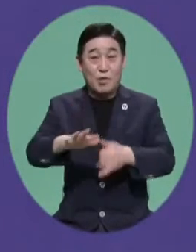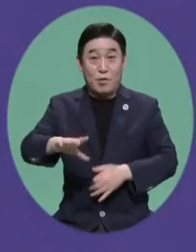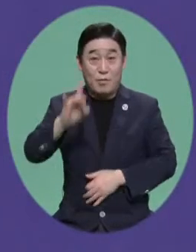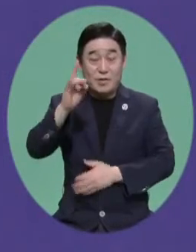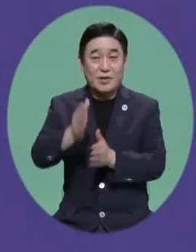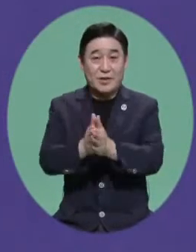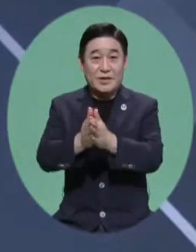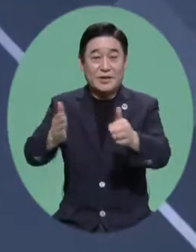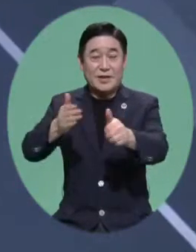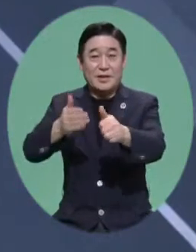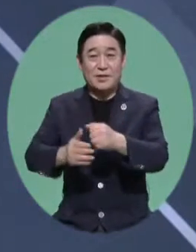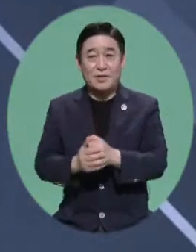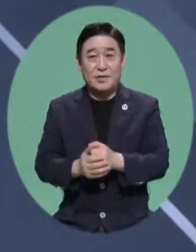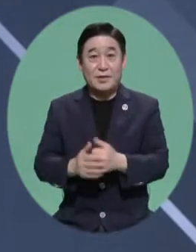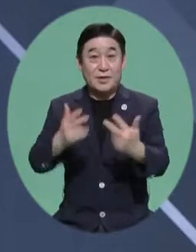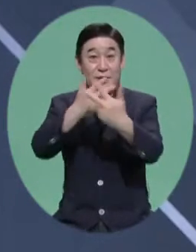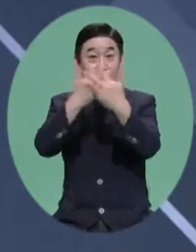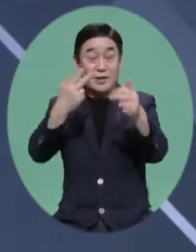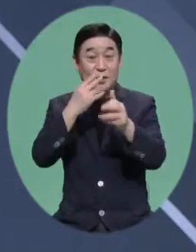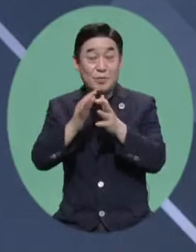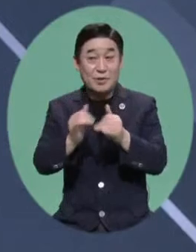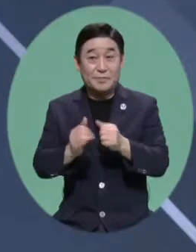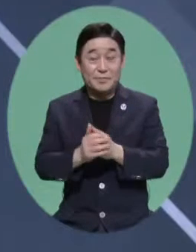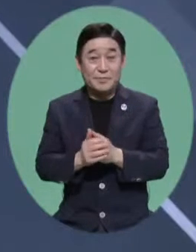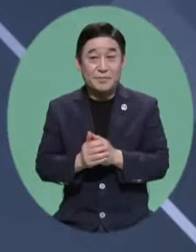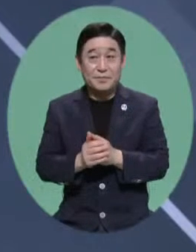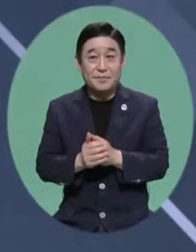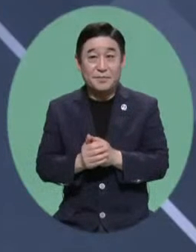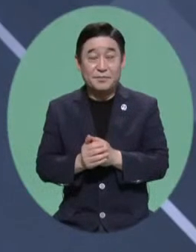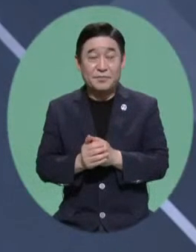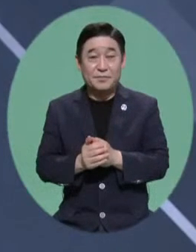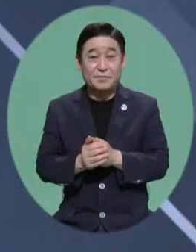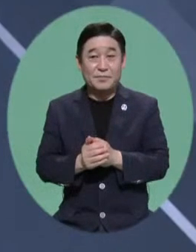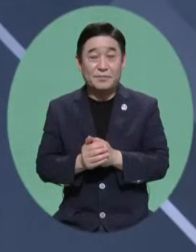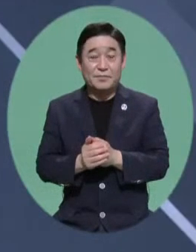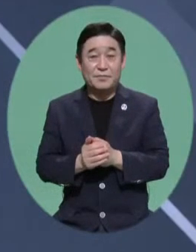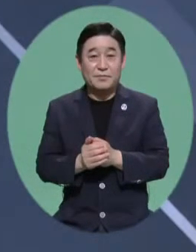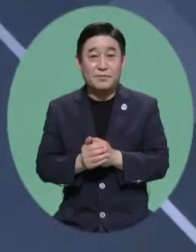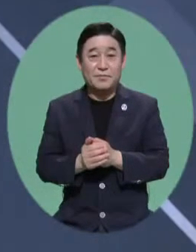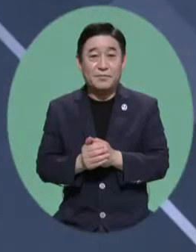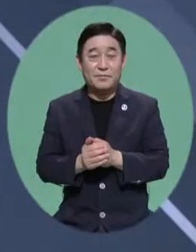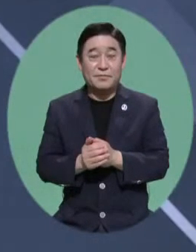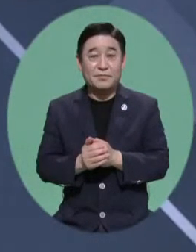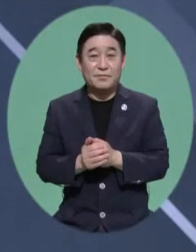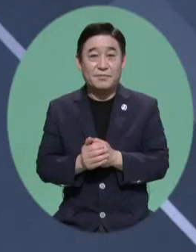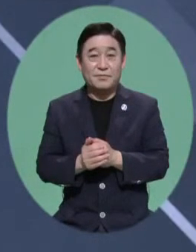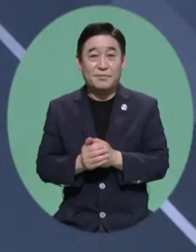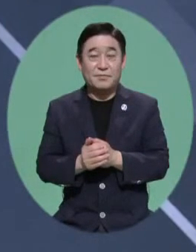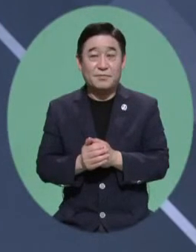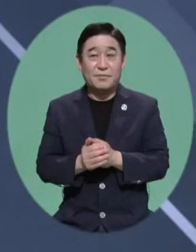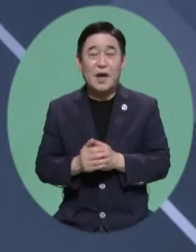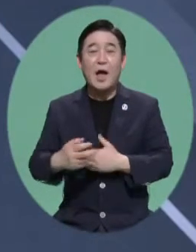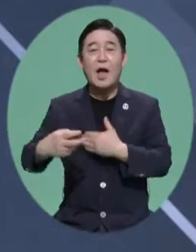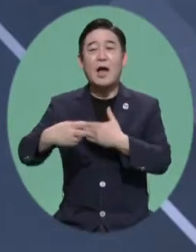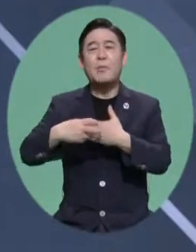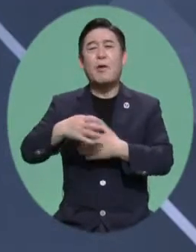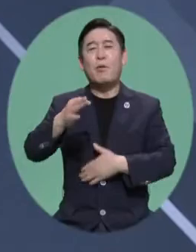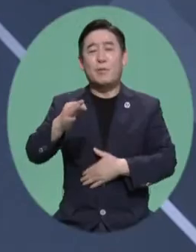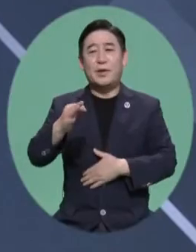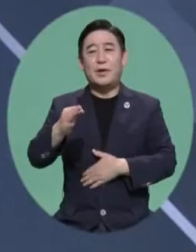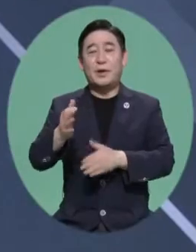주시고요 내 이제 남은건 님 예 또 이제 병원비